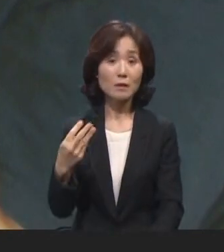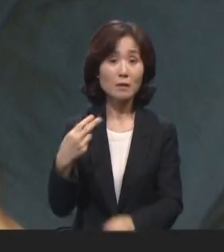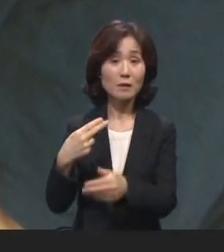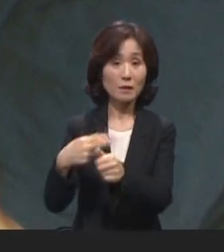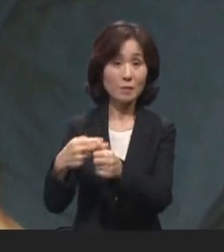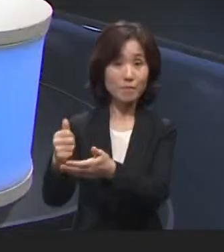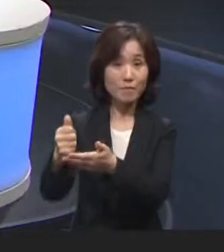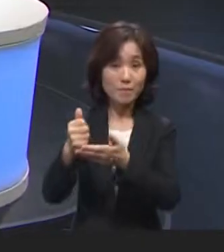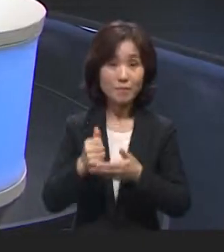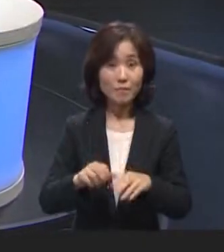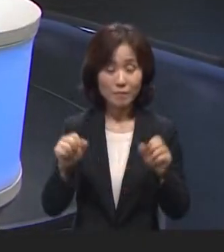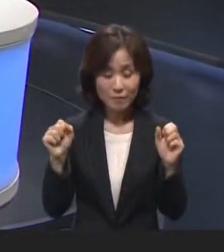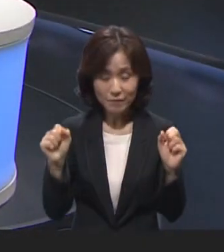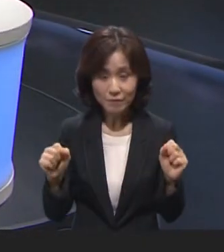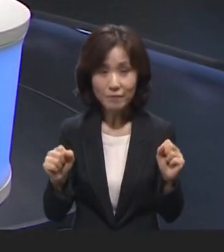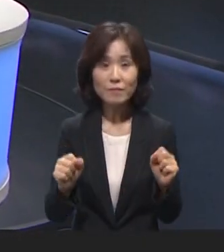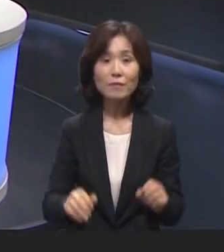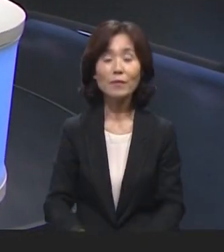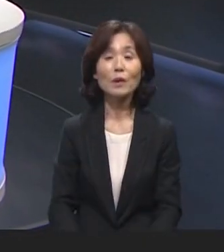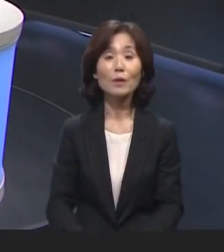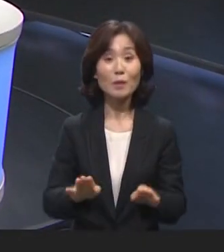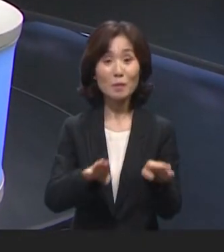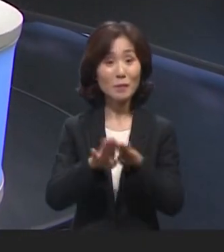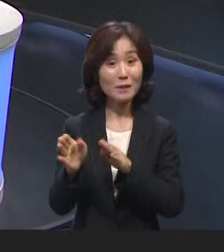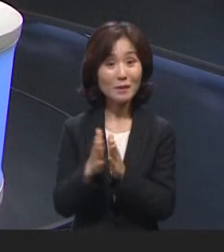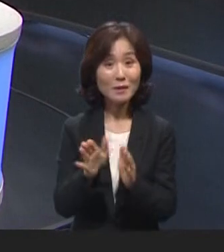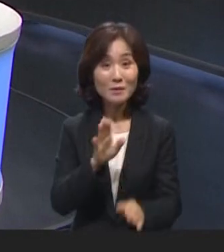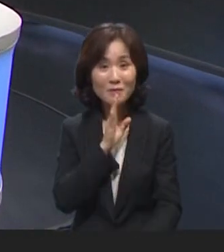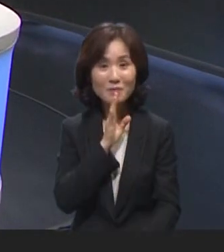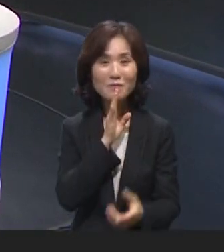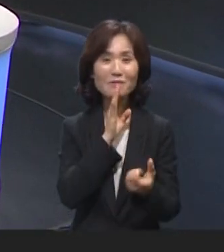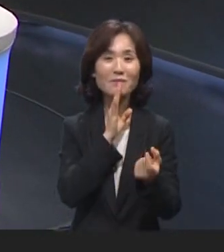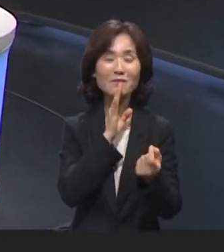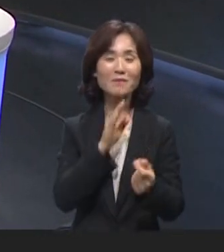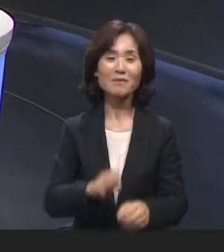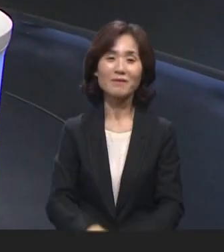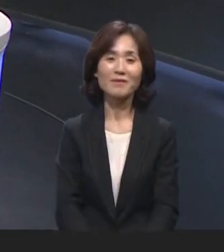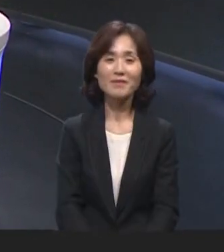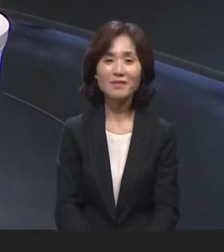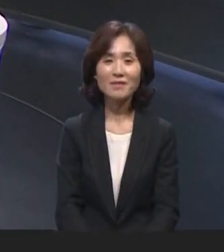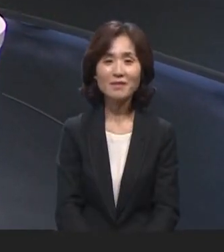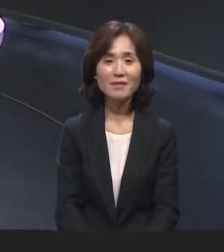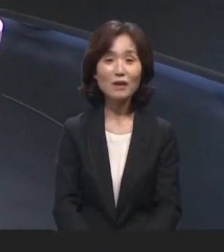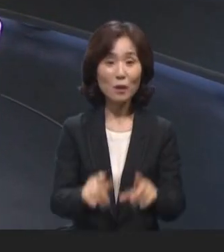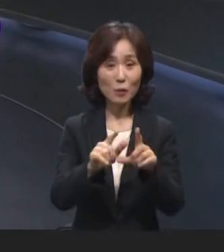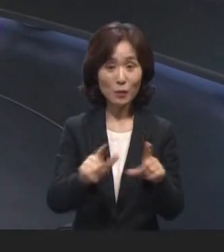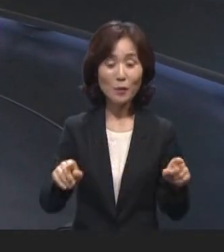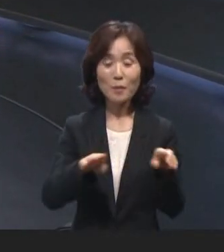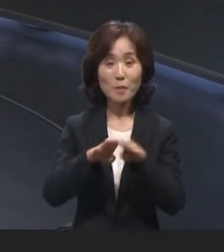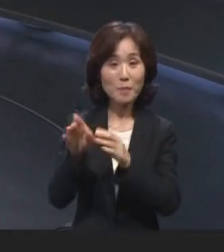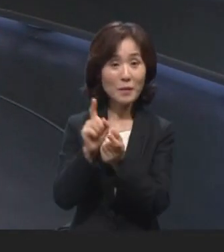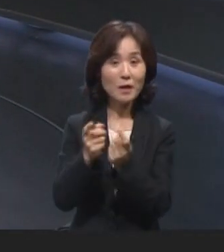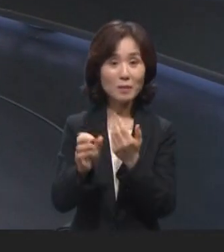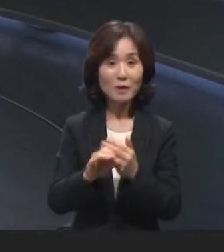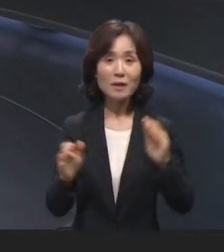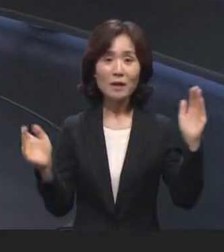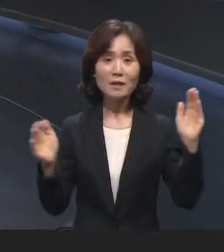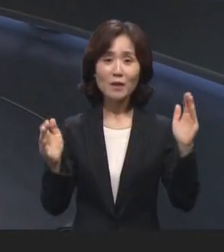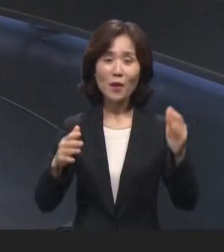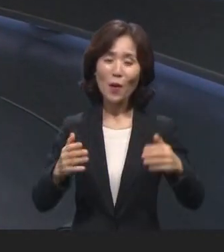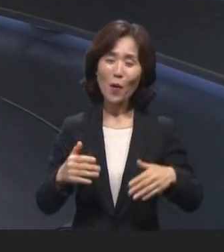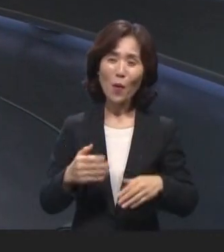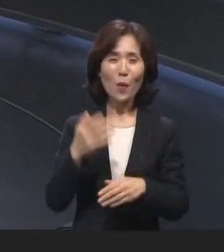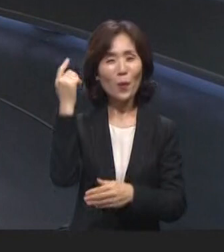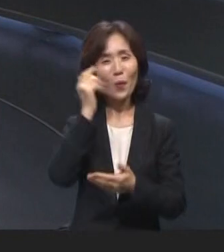안녕하세요 주세요 4 오늘 방학 하셨지요 4 됩니다 부터 올 이제 방아를 맞으며 좀 학생들만이 홈